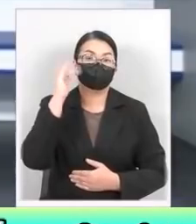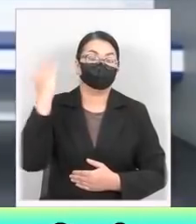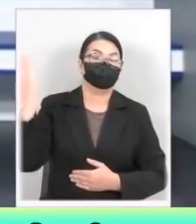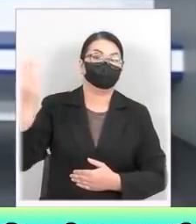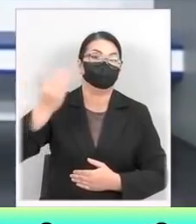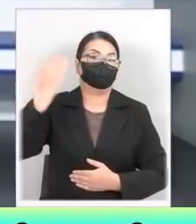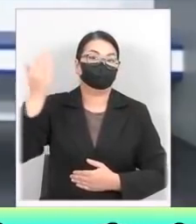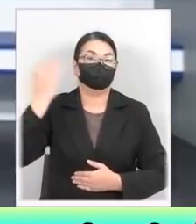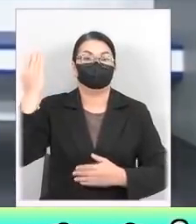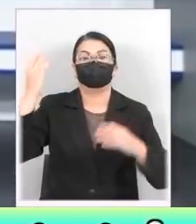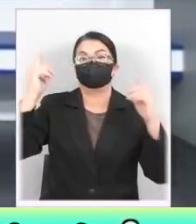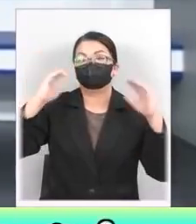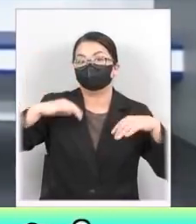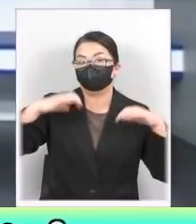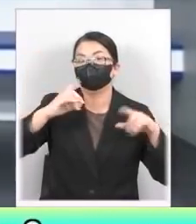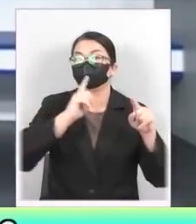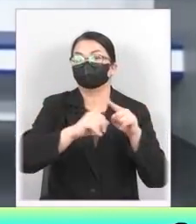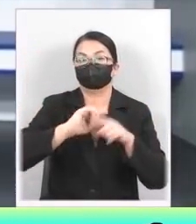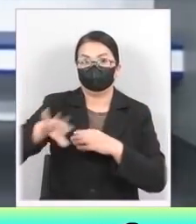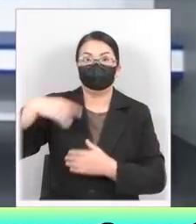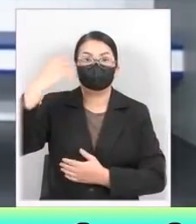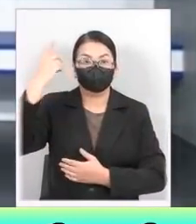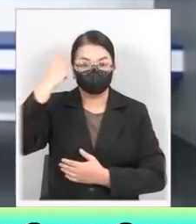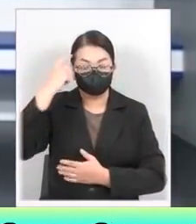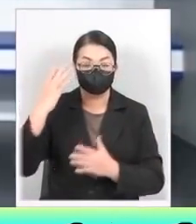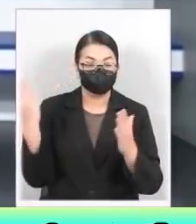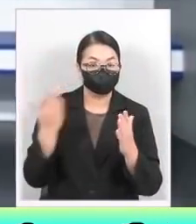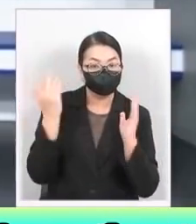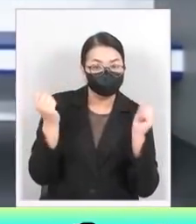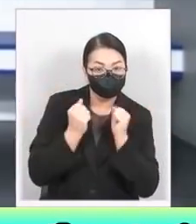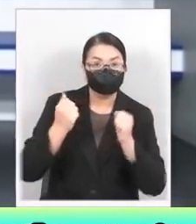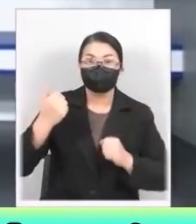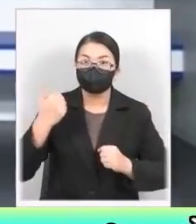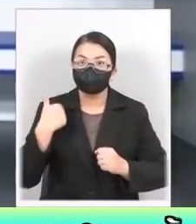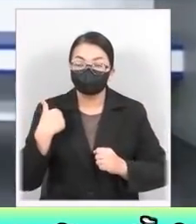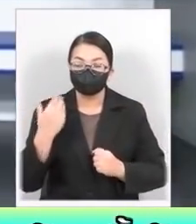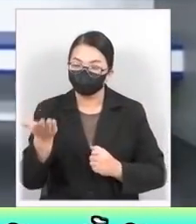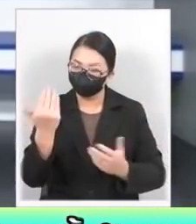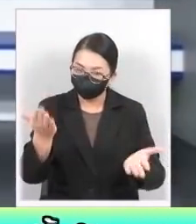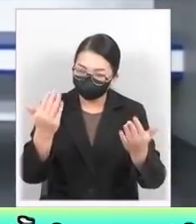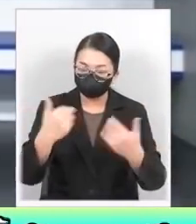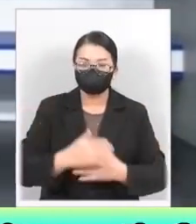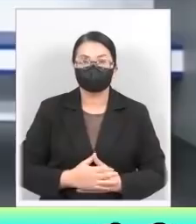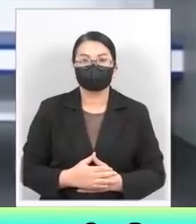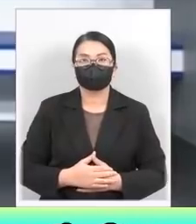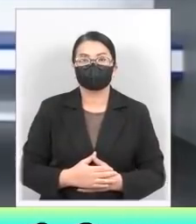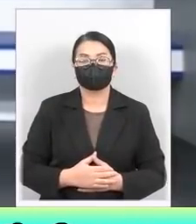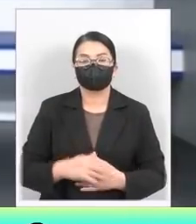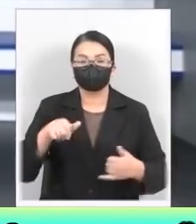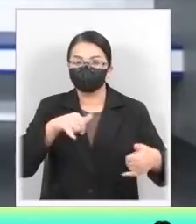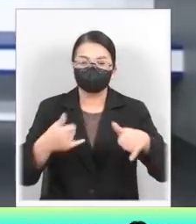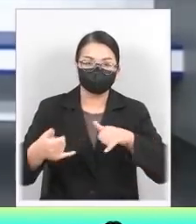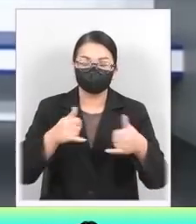ครึ่งเอาจ้าตื่นกันหรือยังอากาศเย็นหรือเปล่าถ้าเย็นลุกขึ้นมาขยับขยอกกันหน่อยแล้วนะครับ